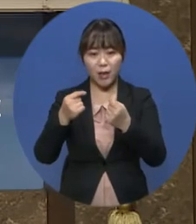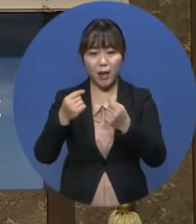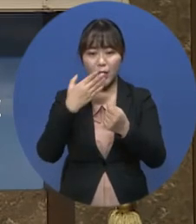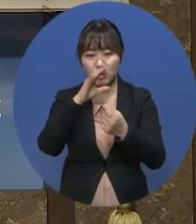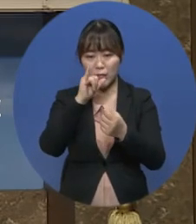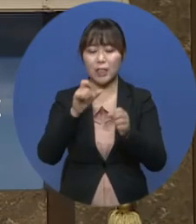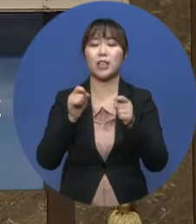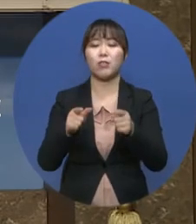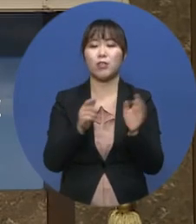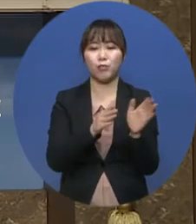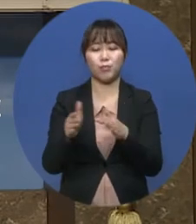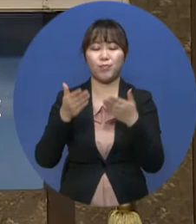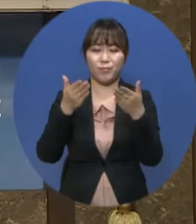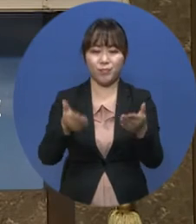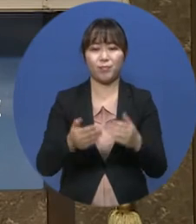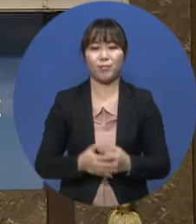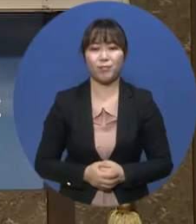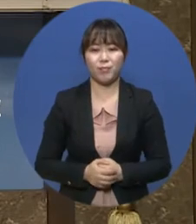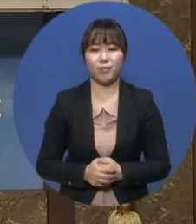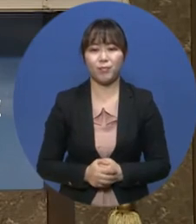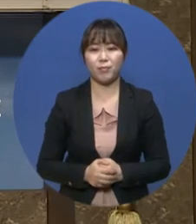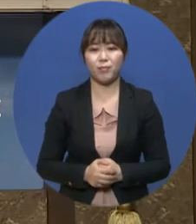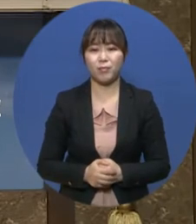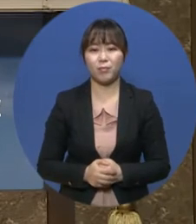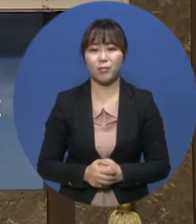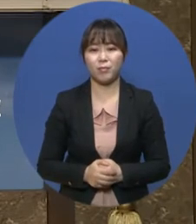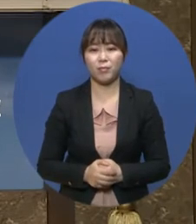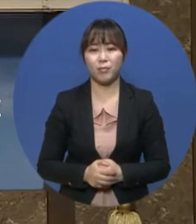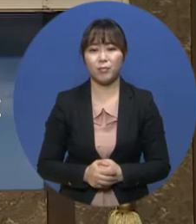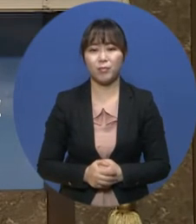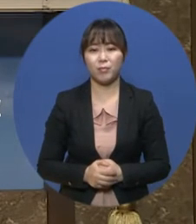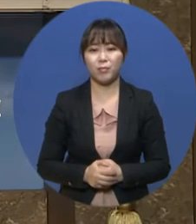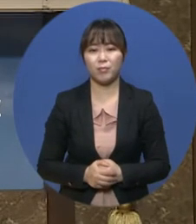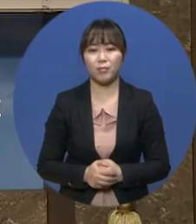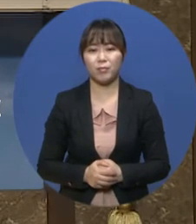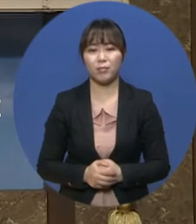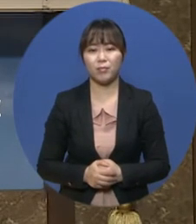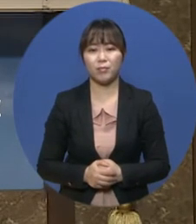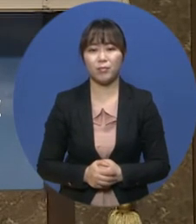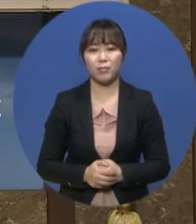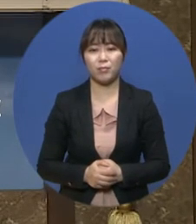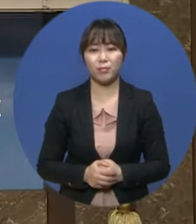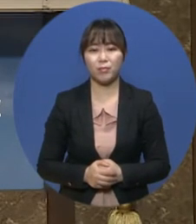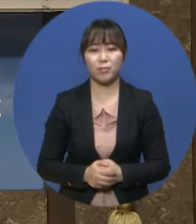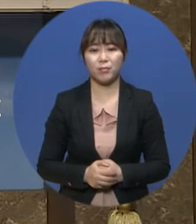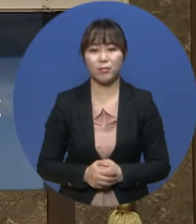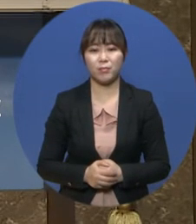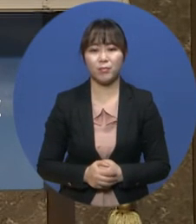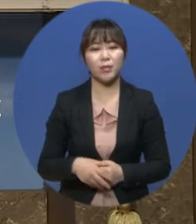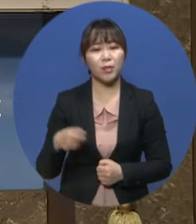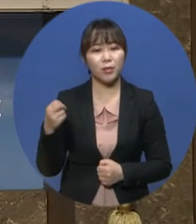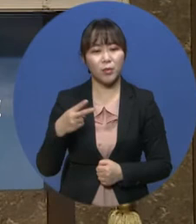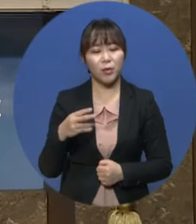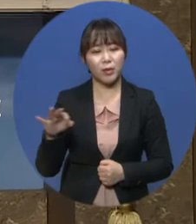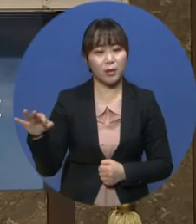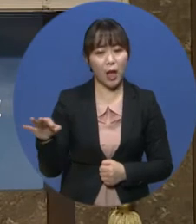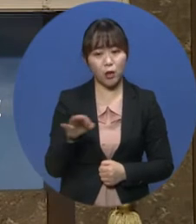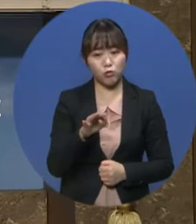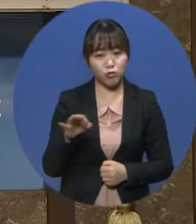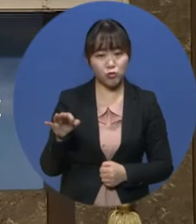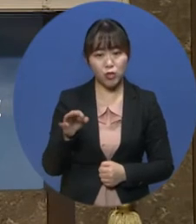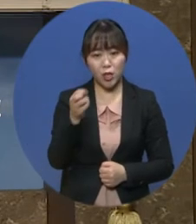기회를 마련에 드리고 있고 4 또 2 탁구